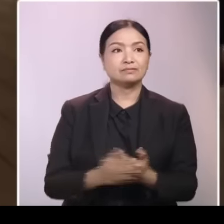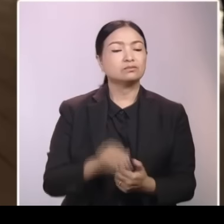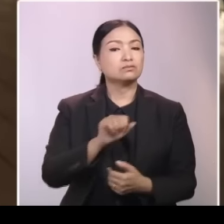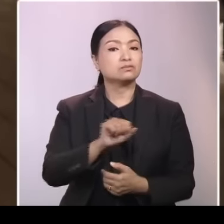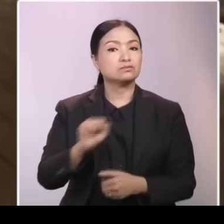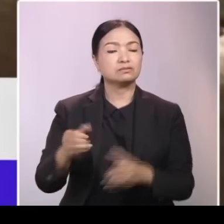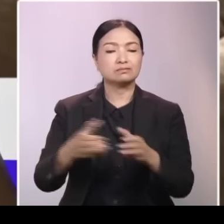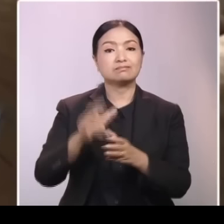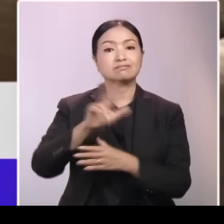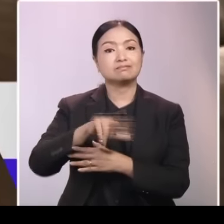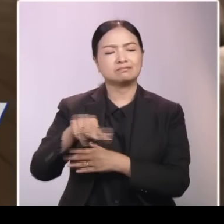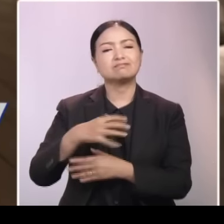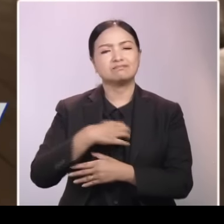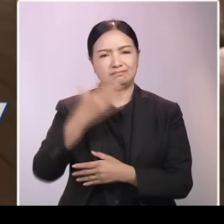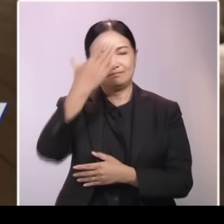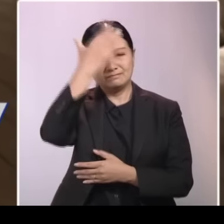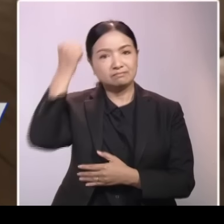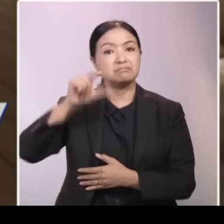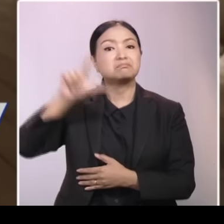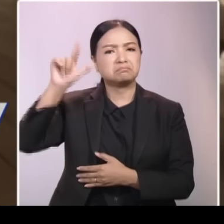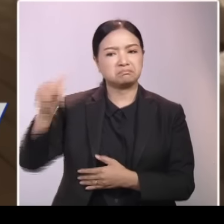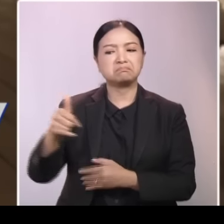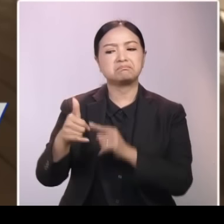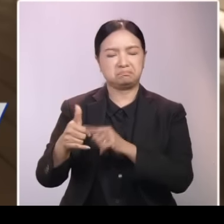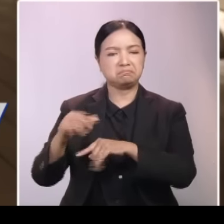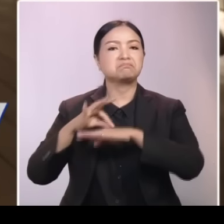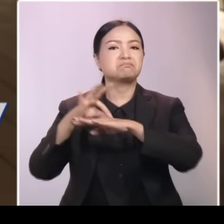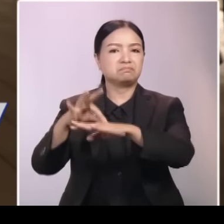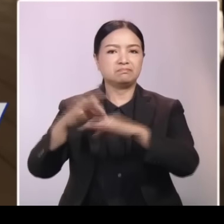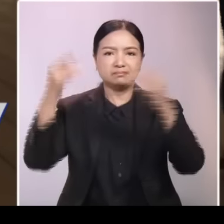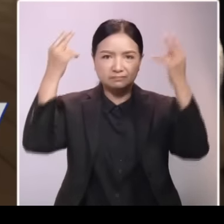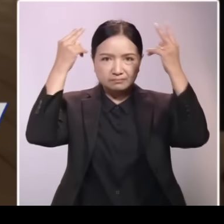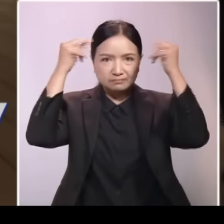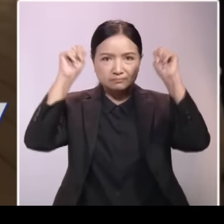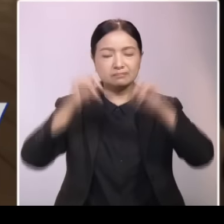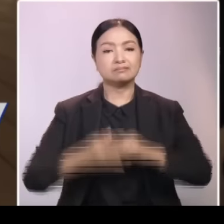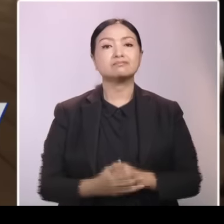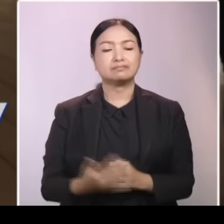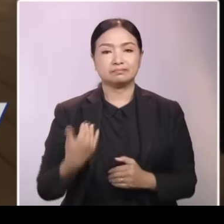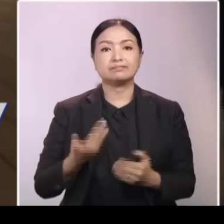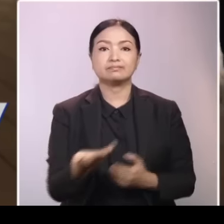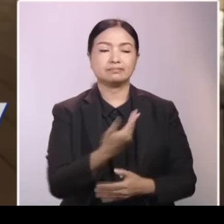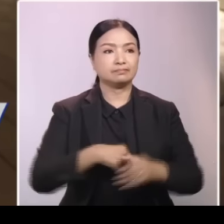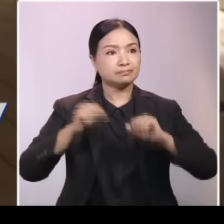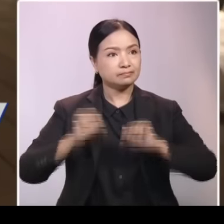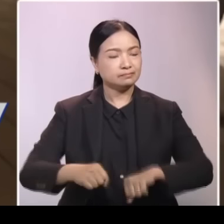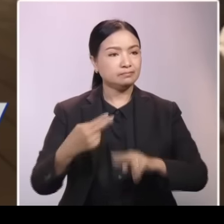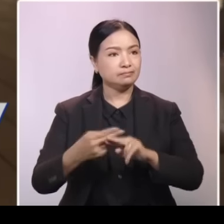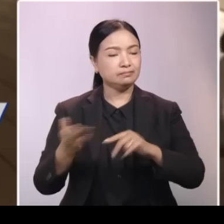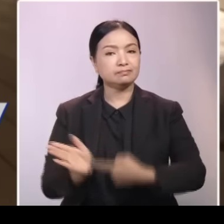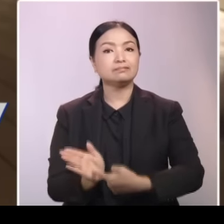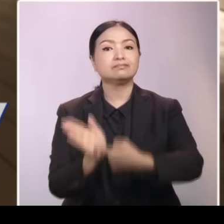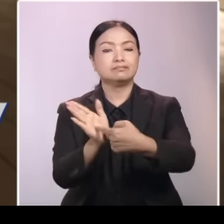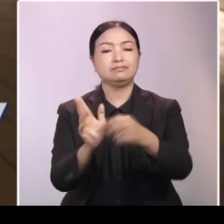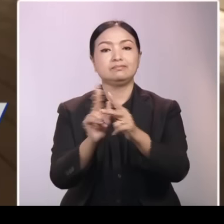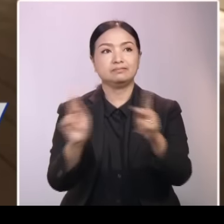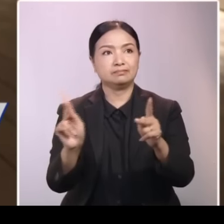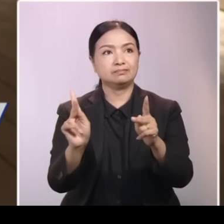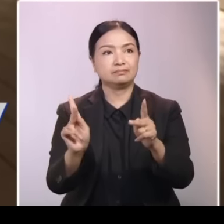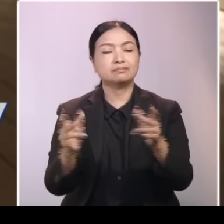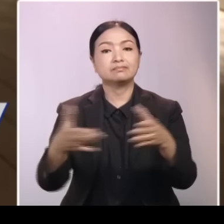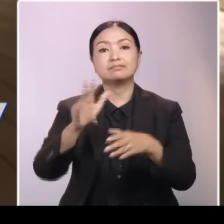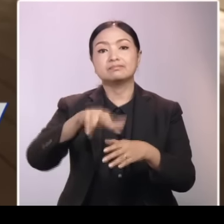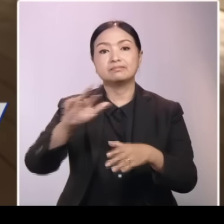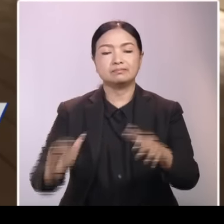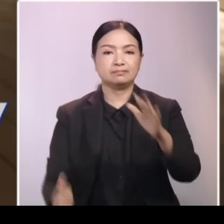สพรรคเพื่อไทยยังอยากให้นางสาวแพทองธารชินวัตรเป็นนายกรัฐมนตรีนะคะก็เลยมีมติส่งชื่อให้กรรมการบริหารพรรคเพื่อไทยซึ่งจะประ